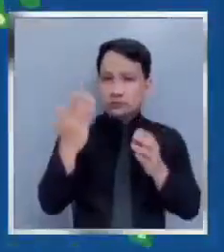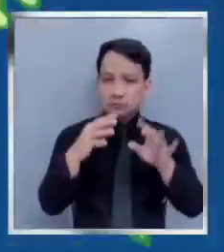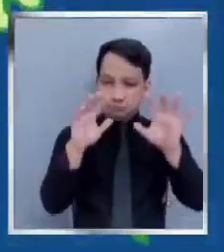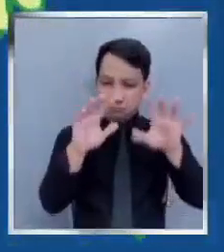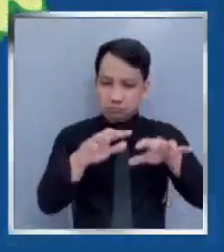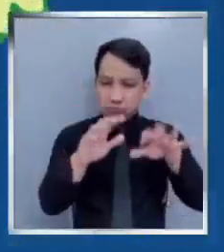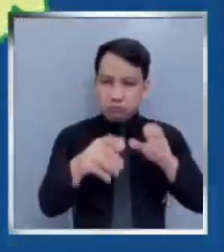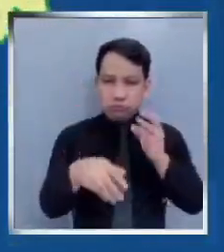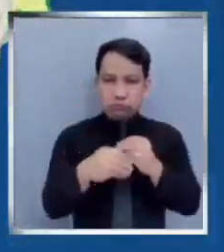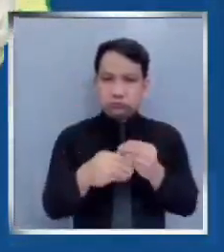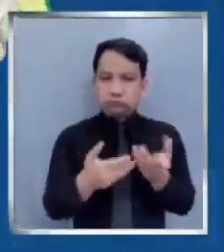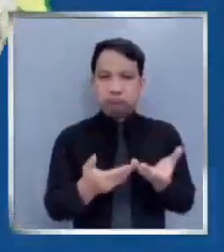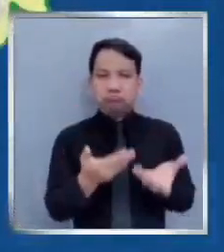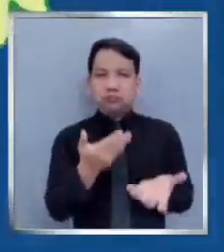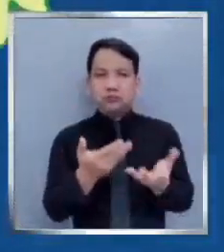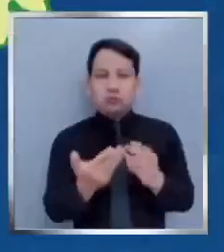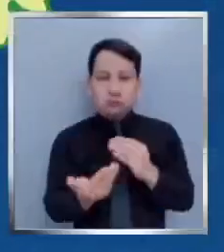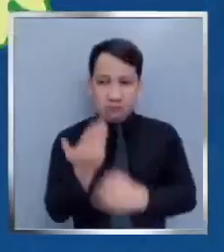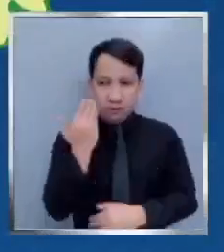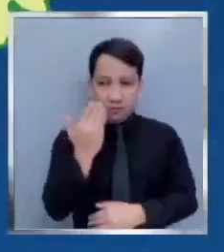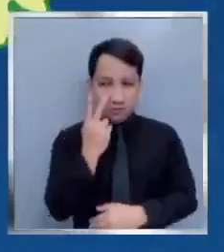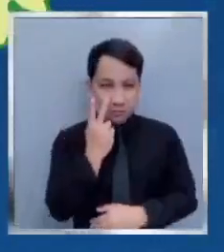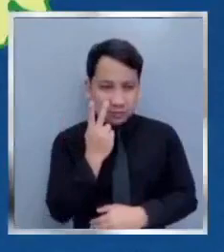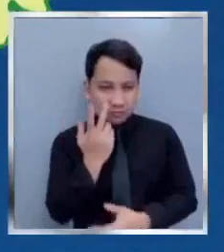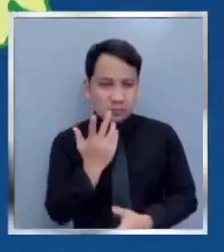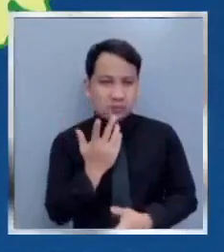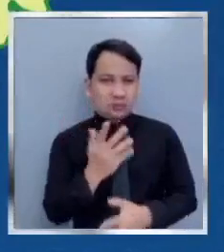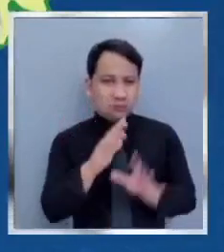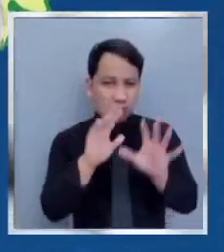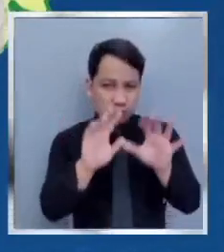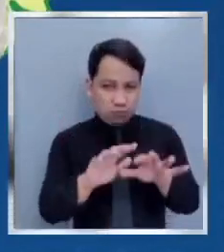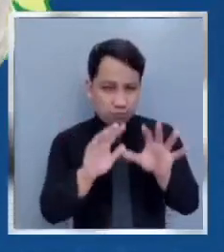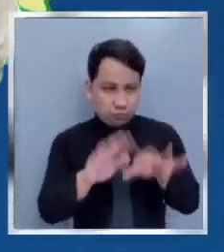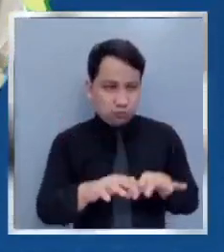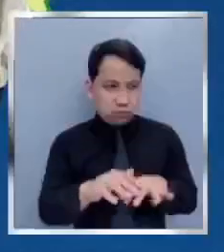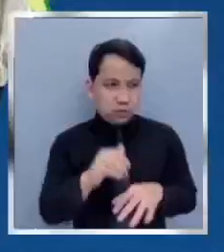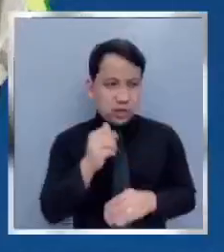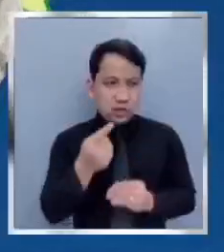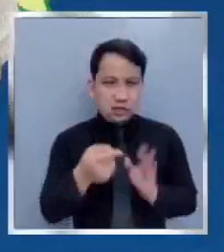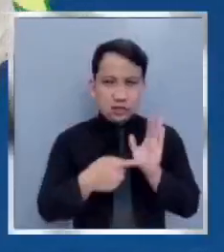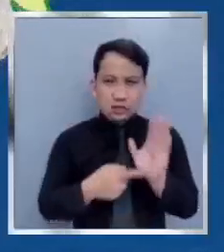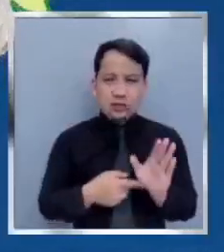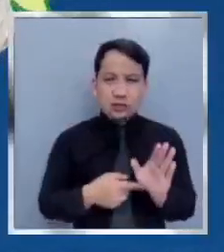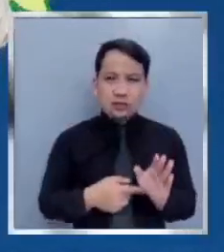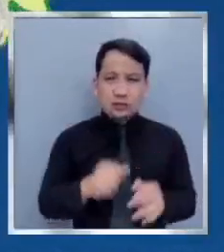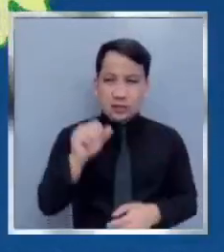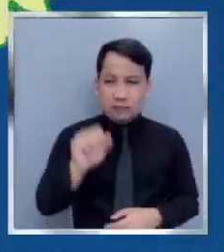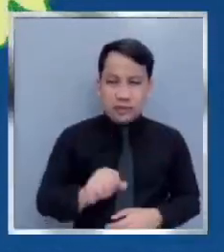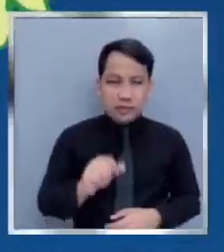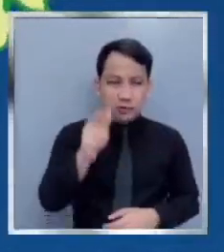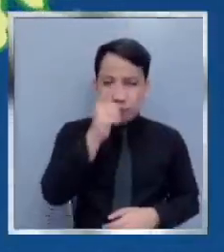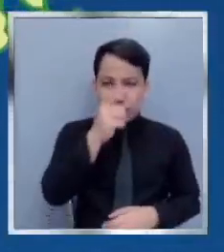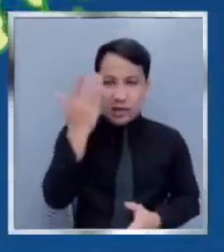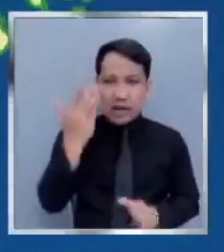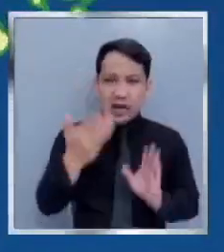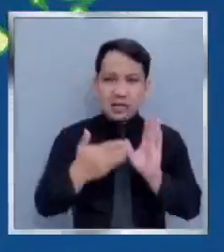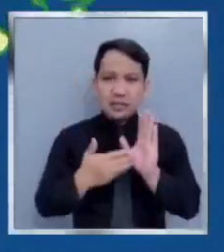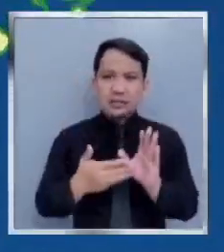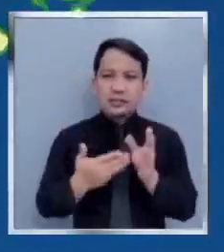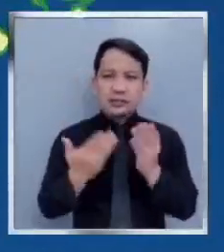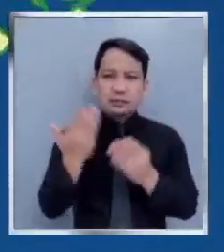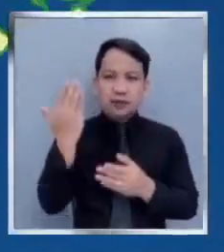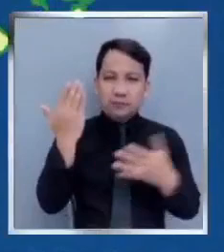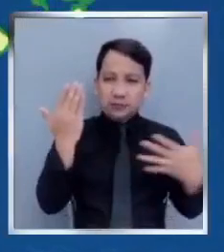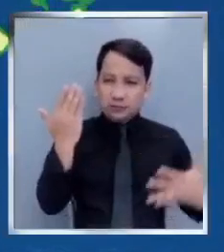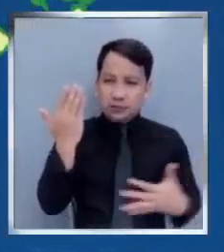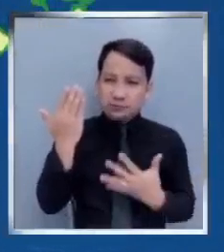Weather, umaga pa lamang makikita nyo may ulan na bukas dyan sa may southern Luzon, yung Bicol region, may Maropa, maging sa mga probinsya